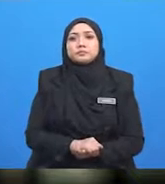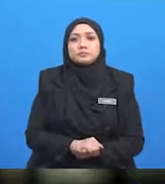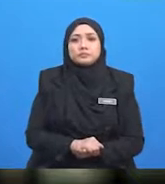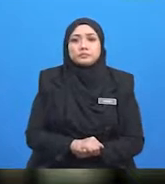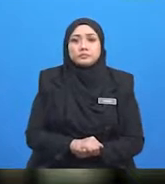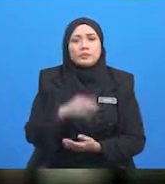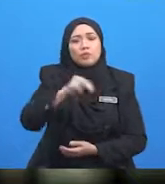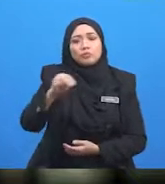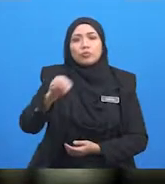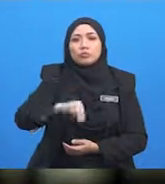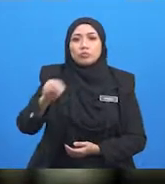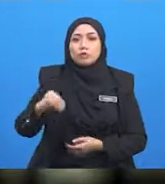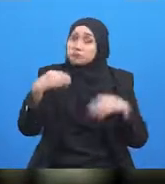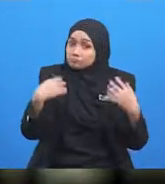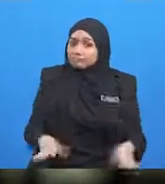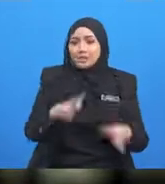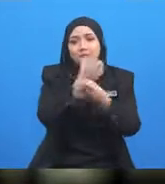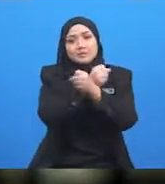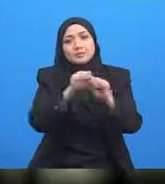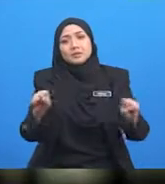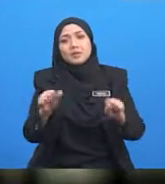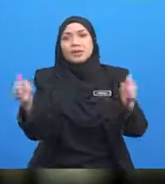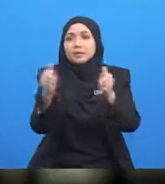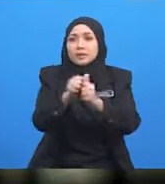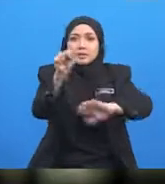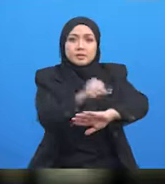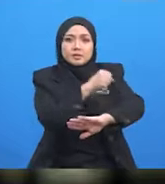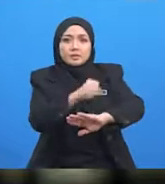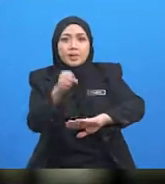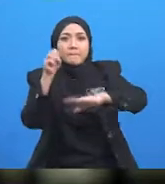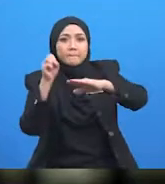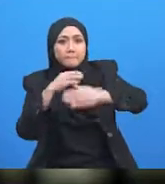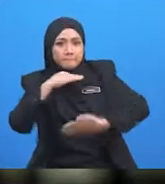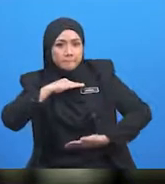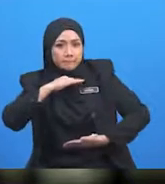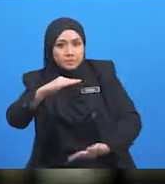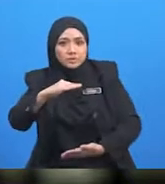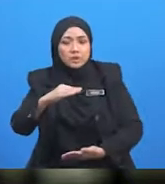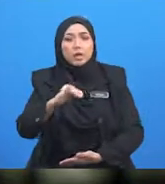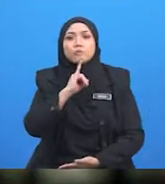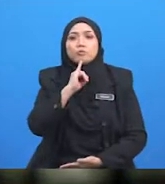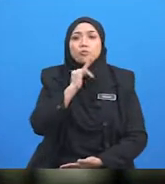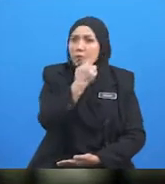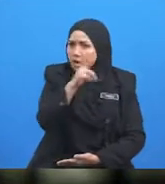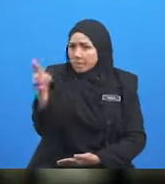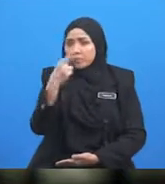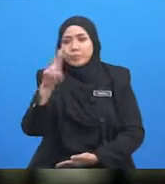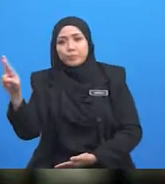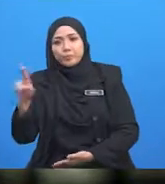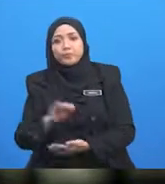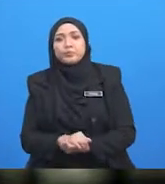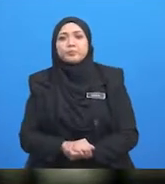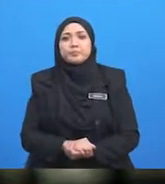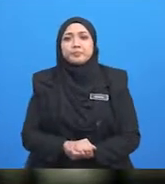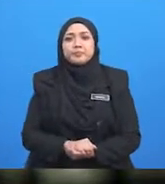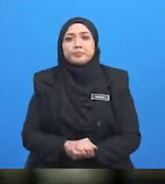Kelihatannya murid-murid telah bersedia dengan sajak pesan ibu beribu-ribu. Mari kita